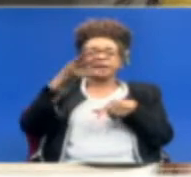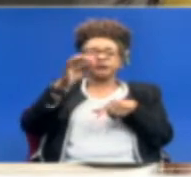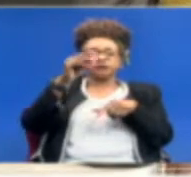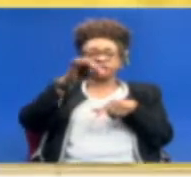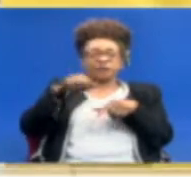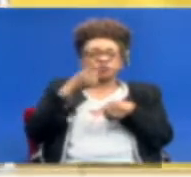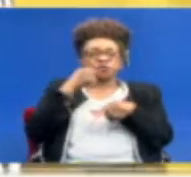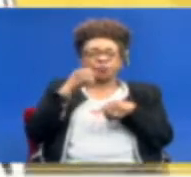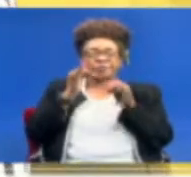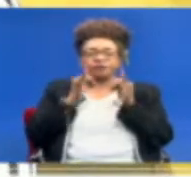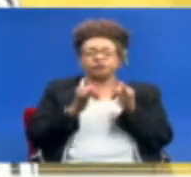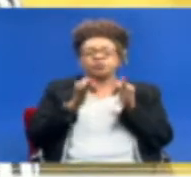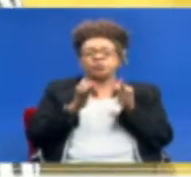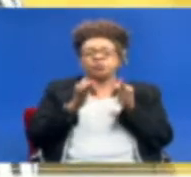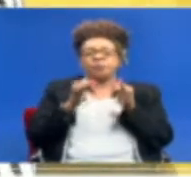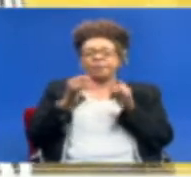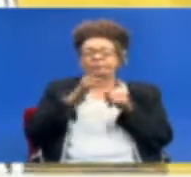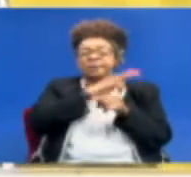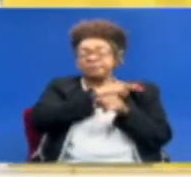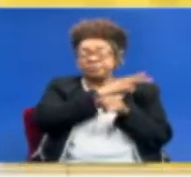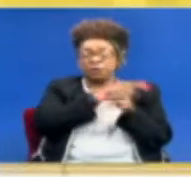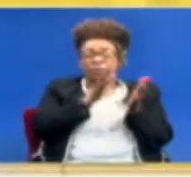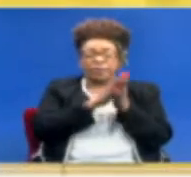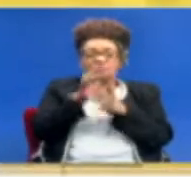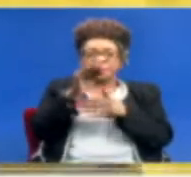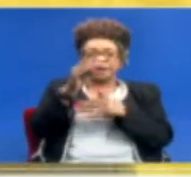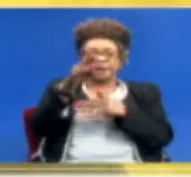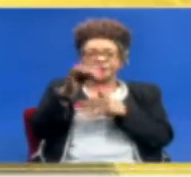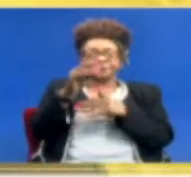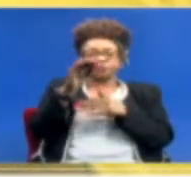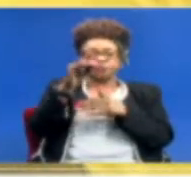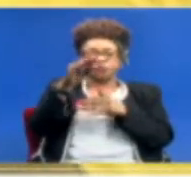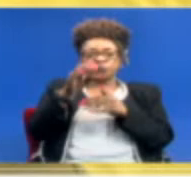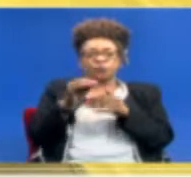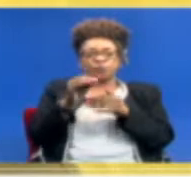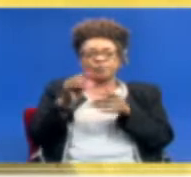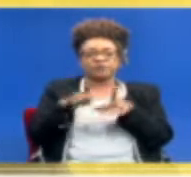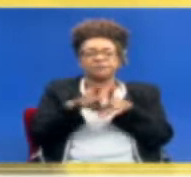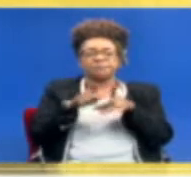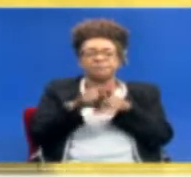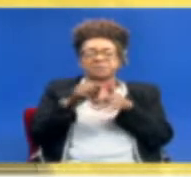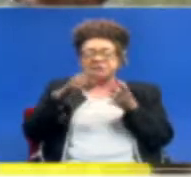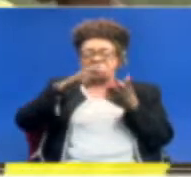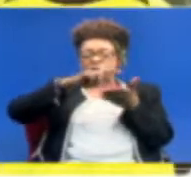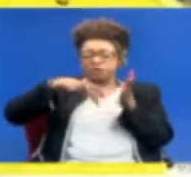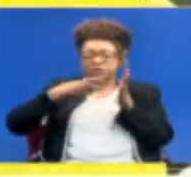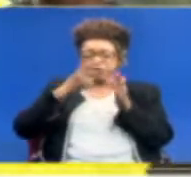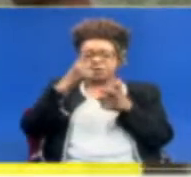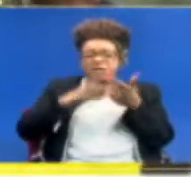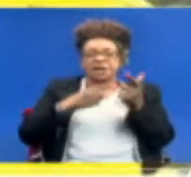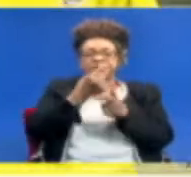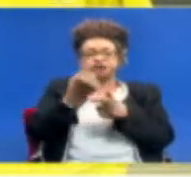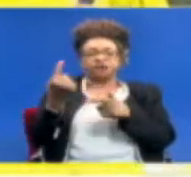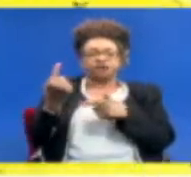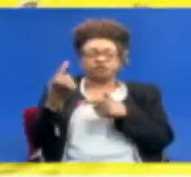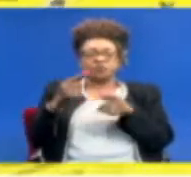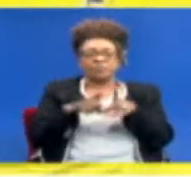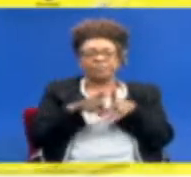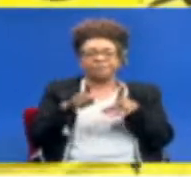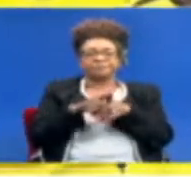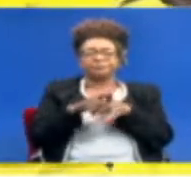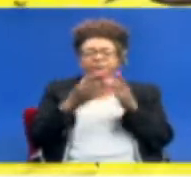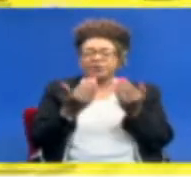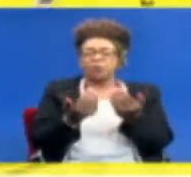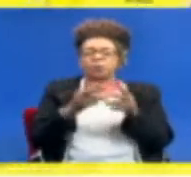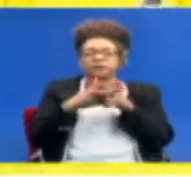ndiye nahodha mpya na mshambuliaji Mganda Deogracius Ojoko mwongezea mkataba yao kwa mwaka mmoja kila mmoja. Tusker itaanza kampeni